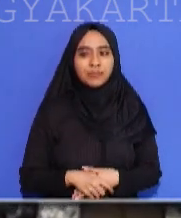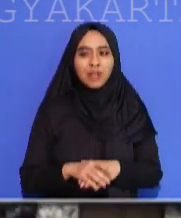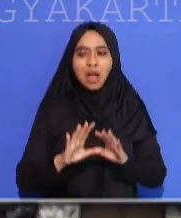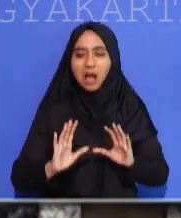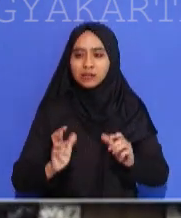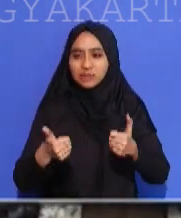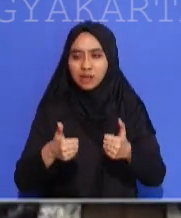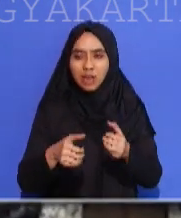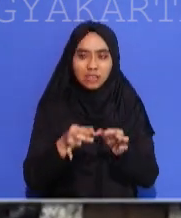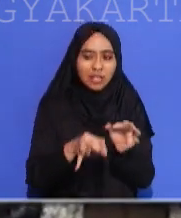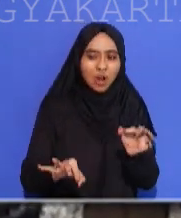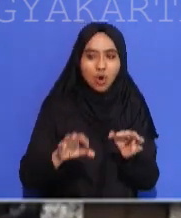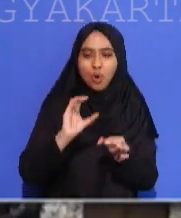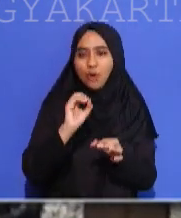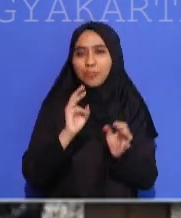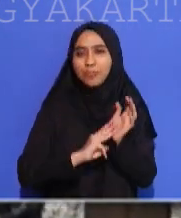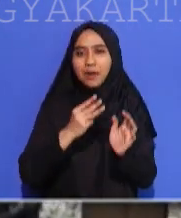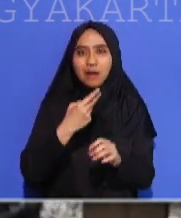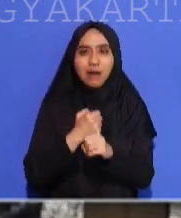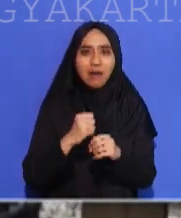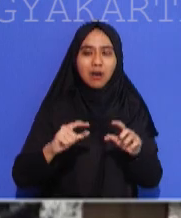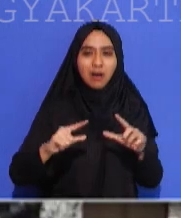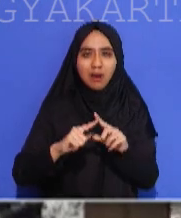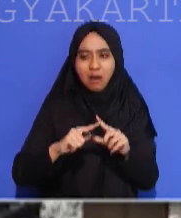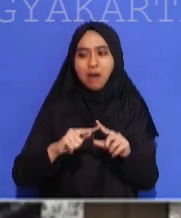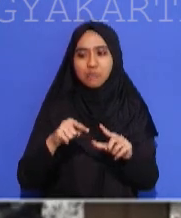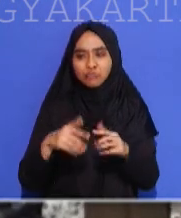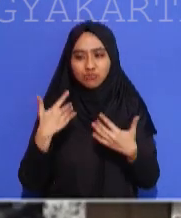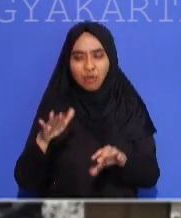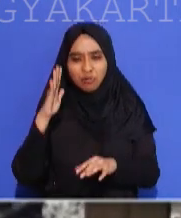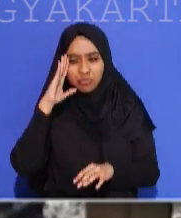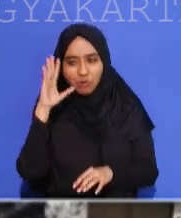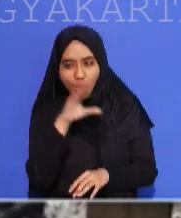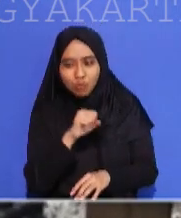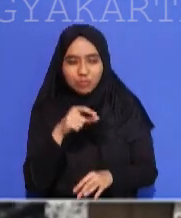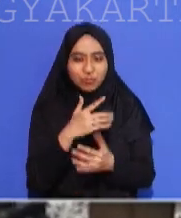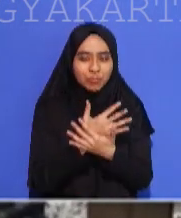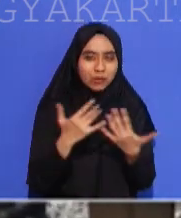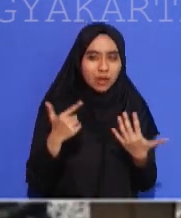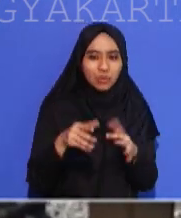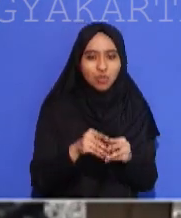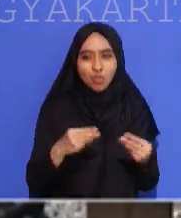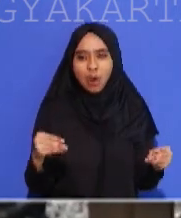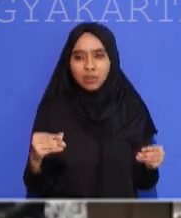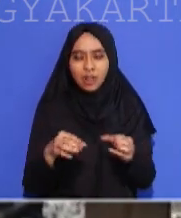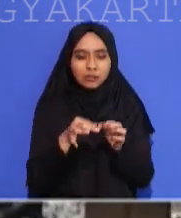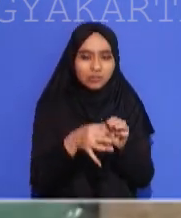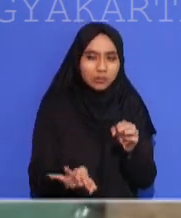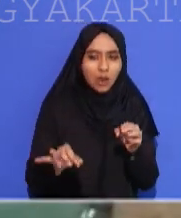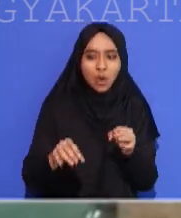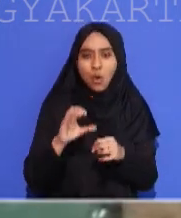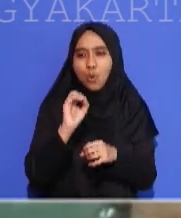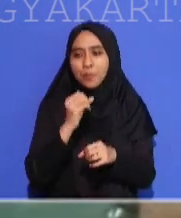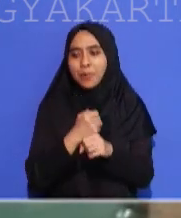Omega yang apa ya Secara umum sudah diketahui oleh masyarakat bahwa kualitas e telur Omega ini tinggi